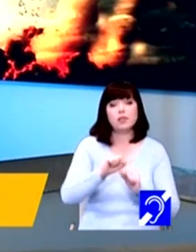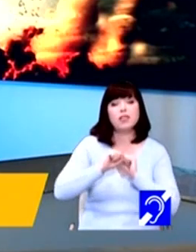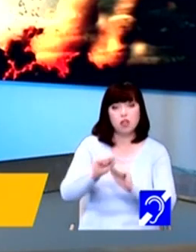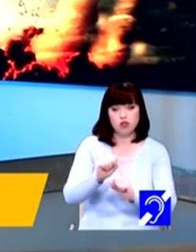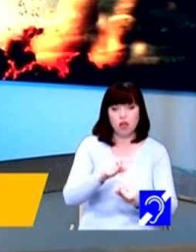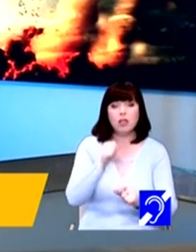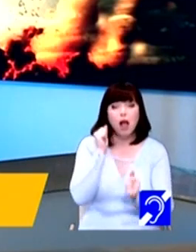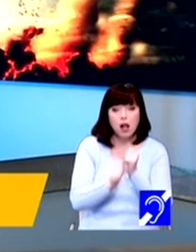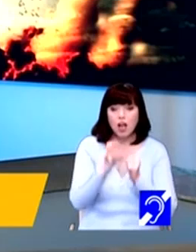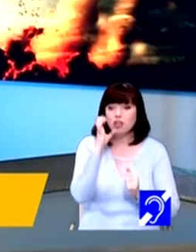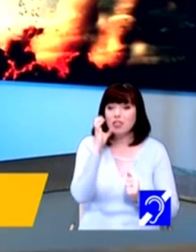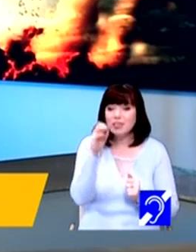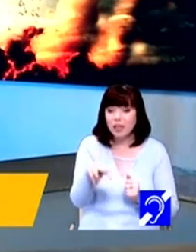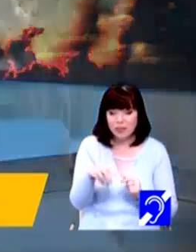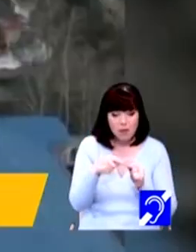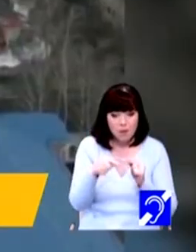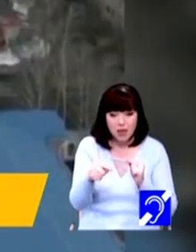fiecare centimetru de pământ.